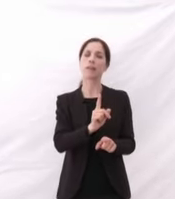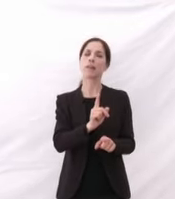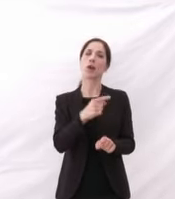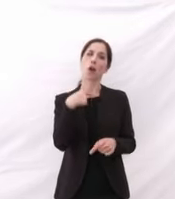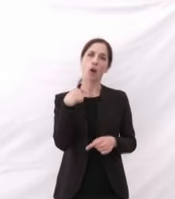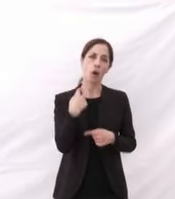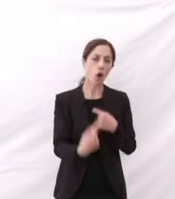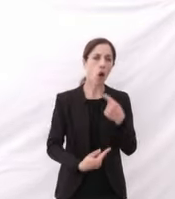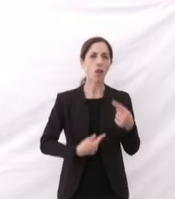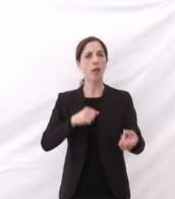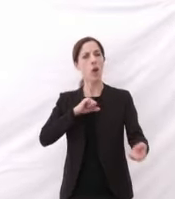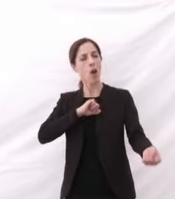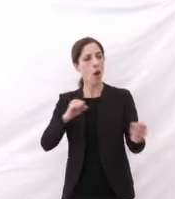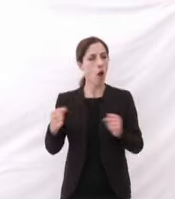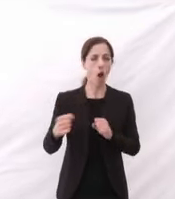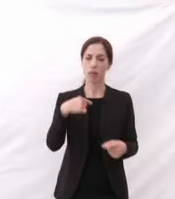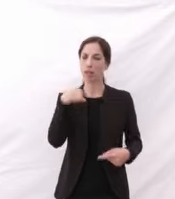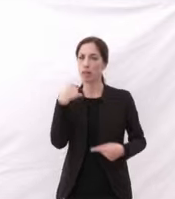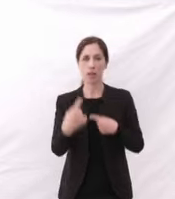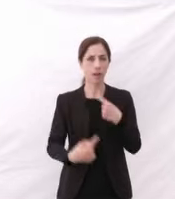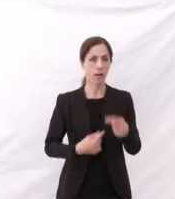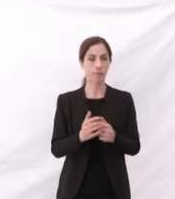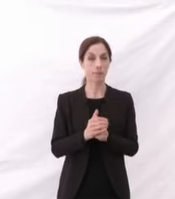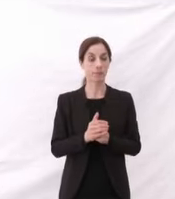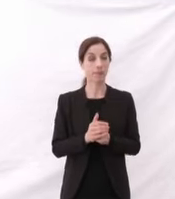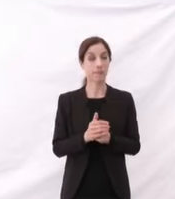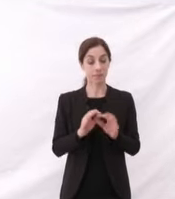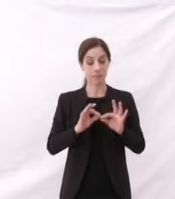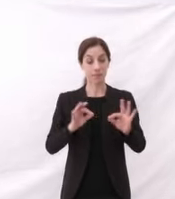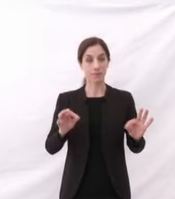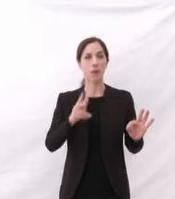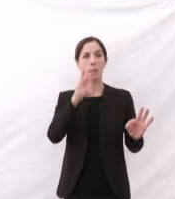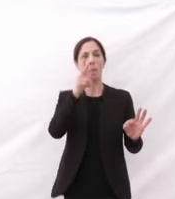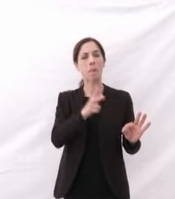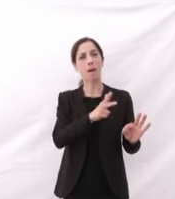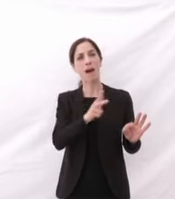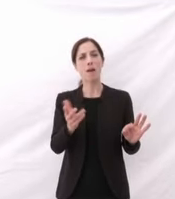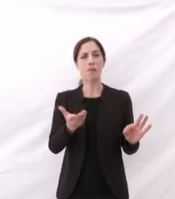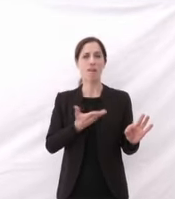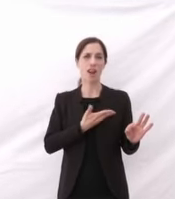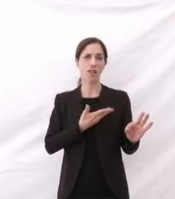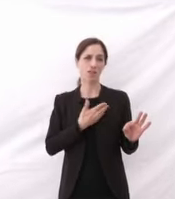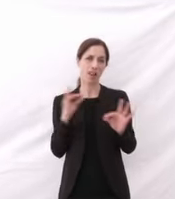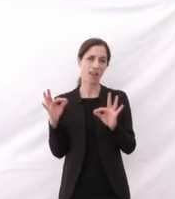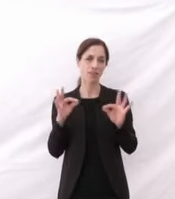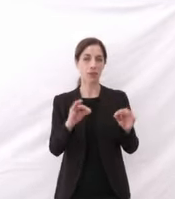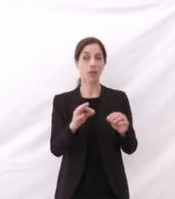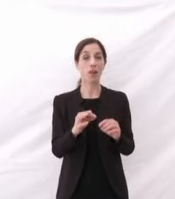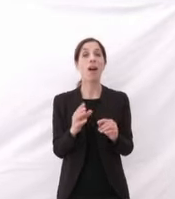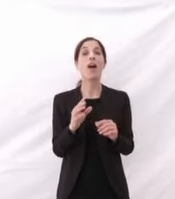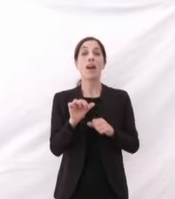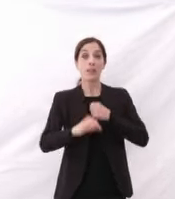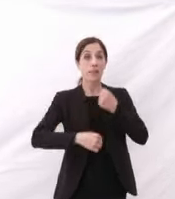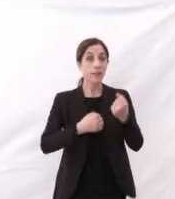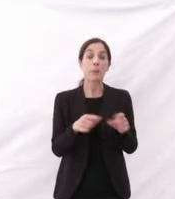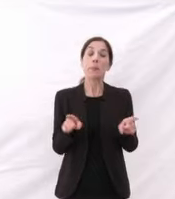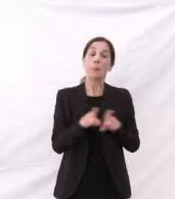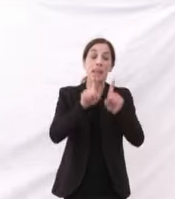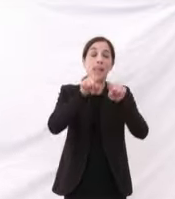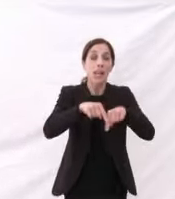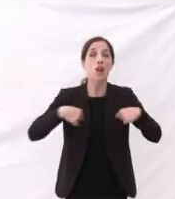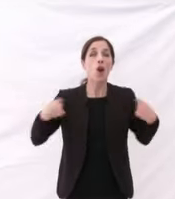continuate a lottare. Papa Francesco, facciamolo anche noi, facciamo sentire queste